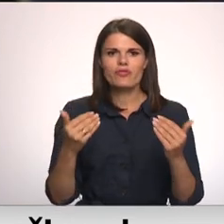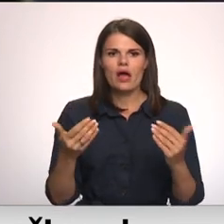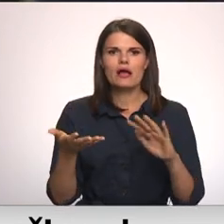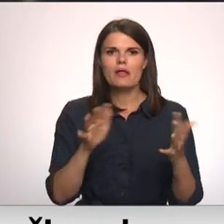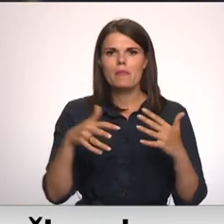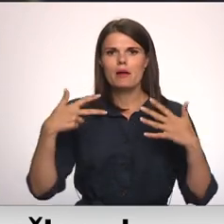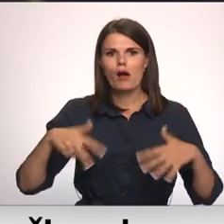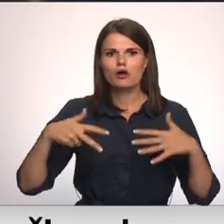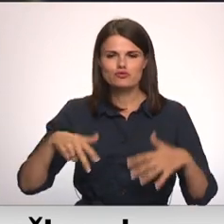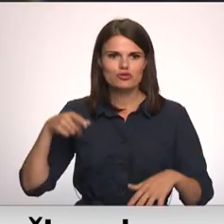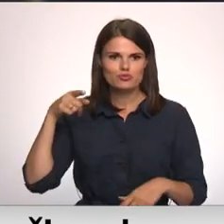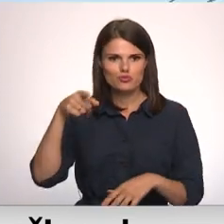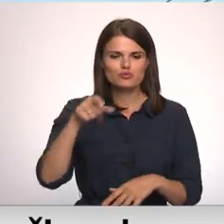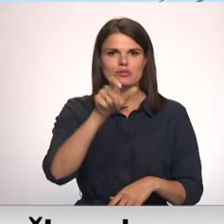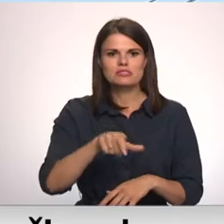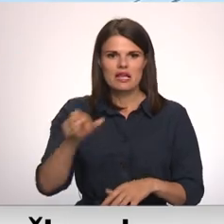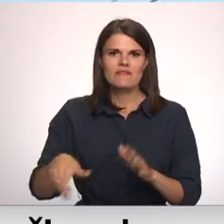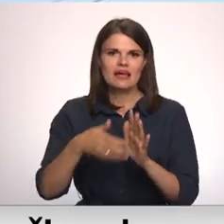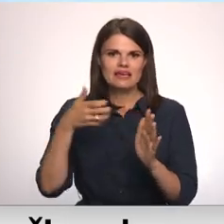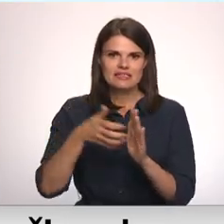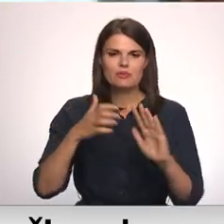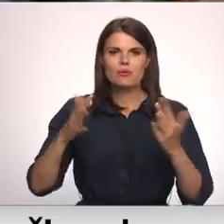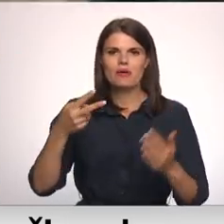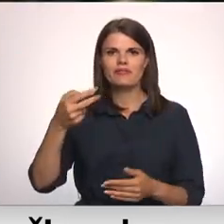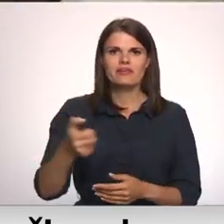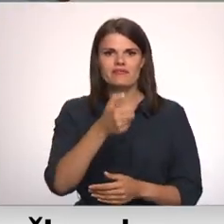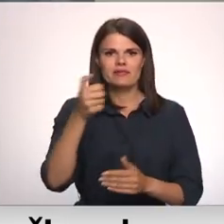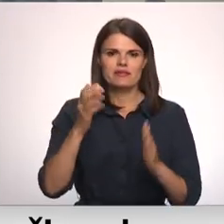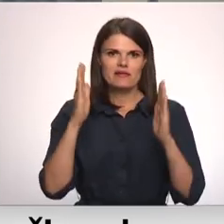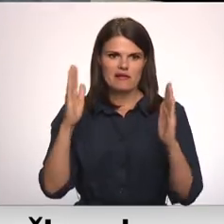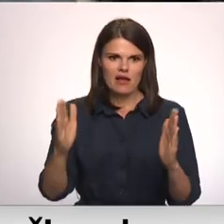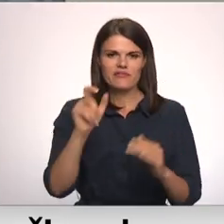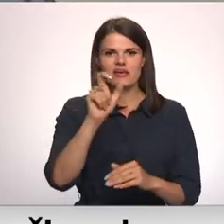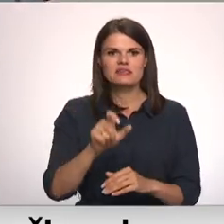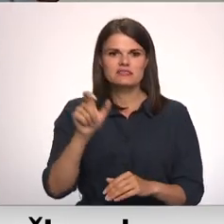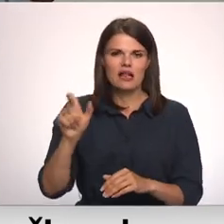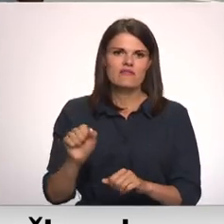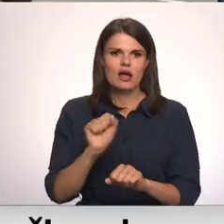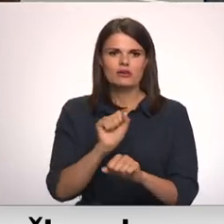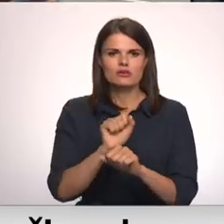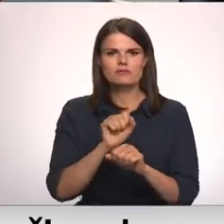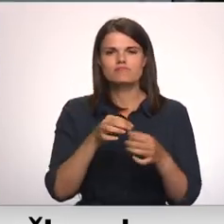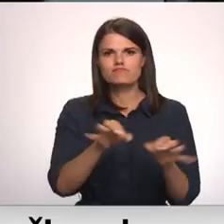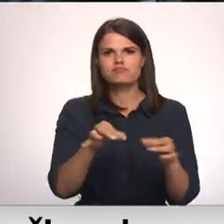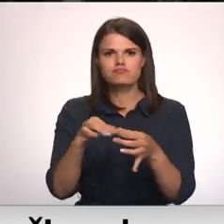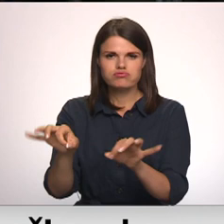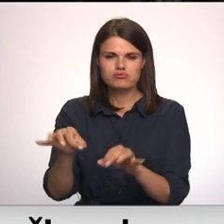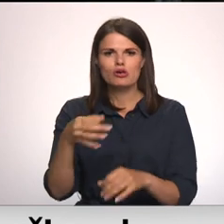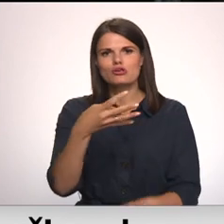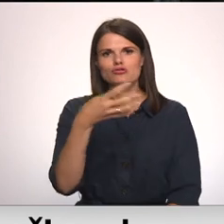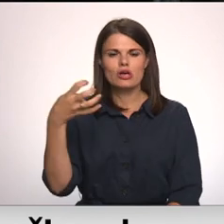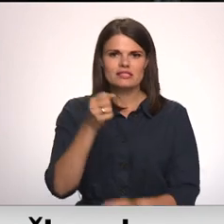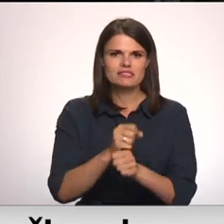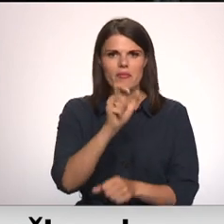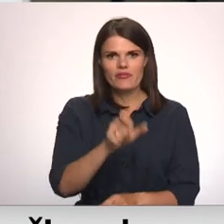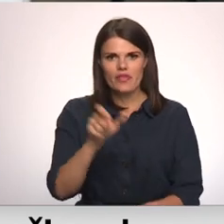tūkstoši aktīvu šīs sistēmas izmantotāju. Bet pēdējo divu gadu laikā uzņēmums pārtrauc darba attiecības ar aptuveni 400 darbiniekiem. Jā,